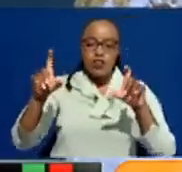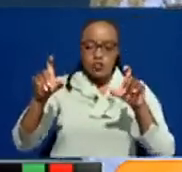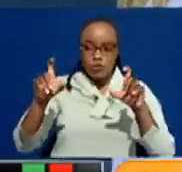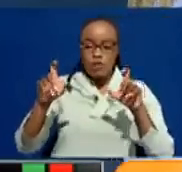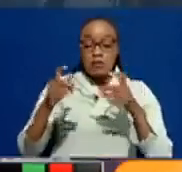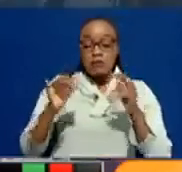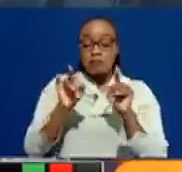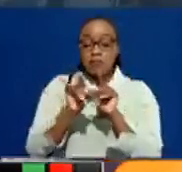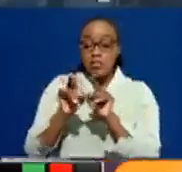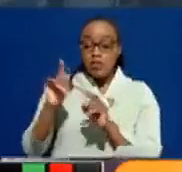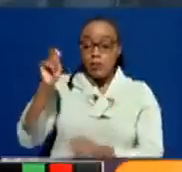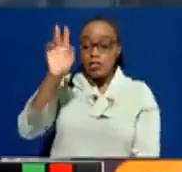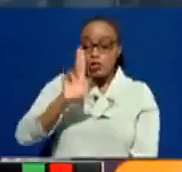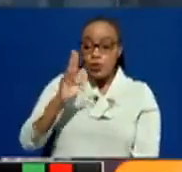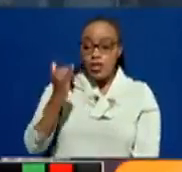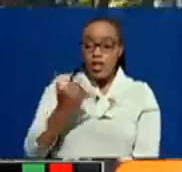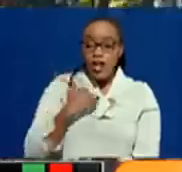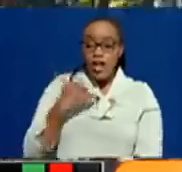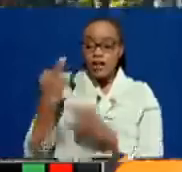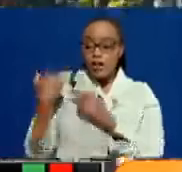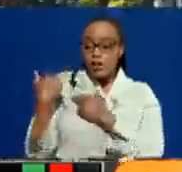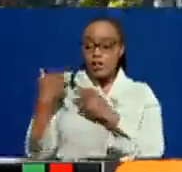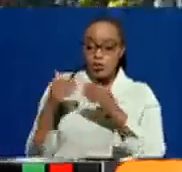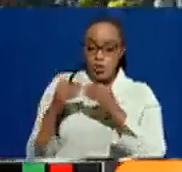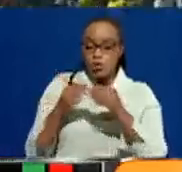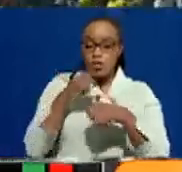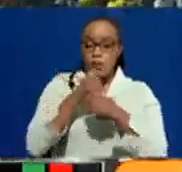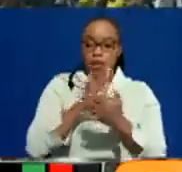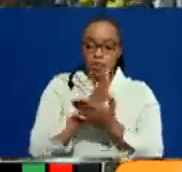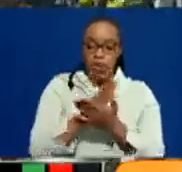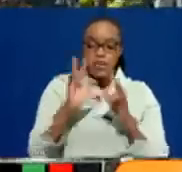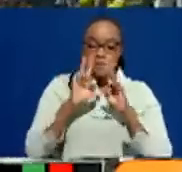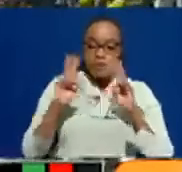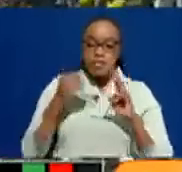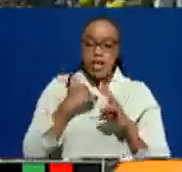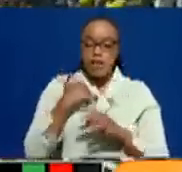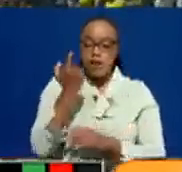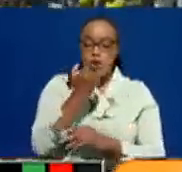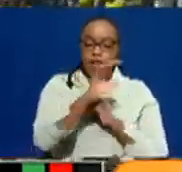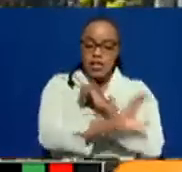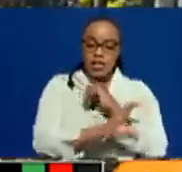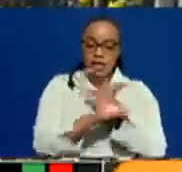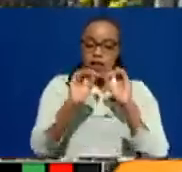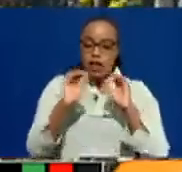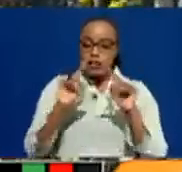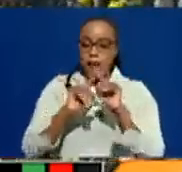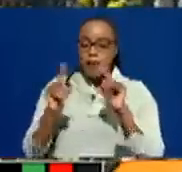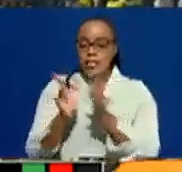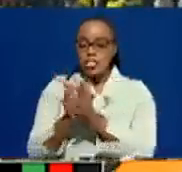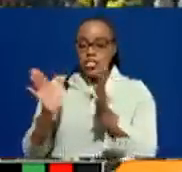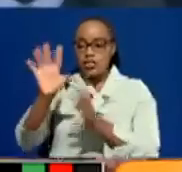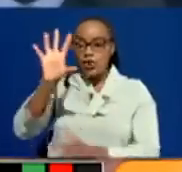yake mwenyewe. Hata hivyo, Uhuru Kenyatta sasa na jukumu la kuendelea kuhakikisha udhabiti wa amani sio tu nchini bali kanda ya